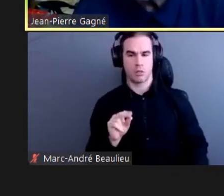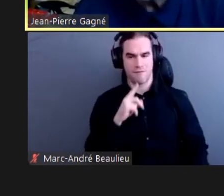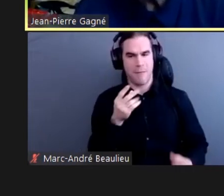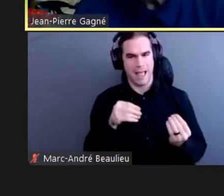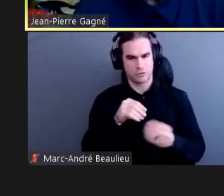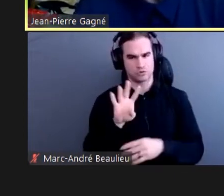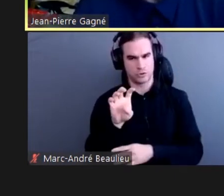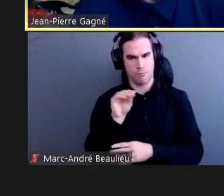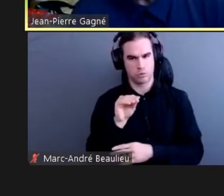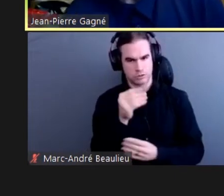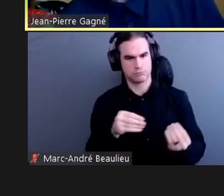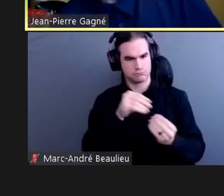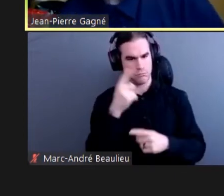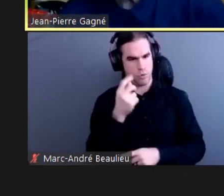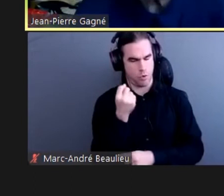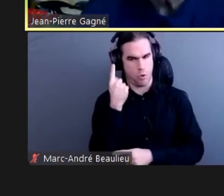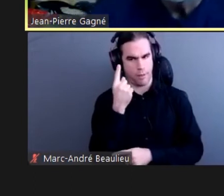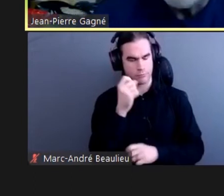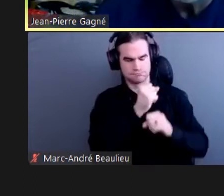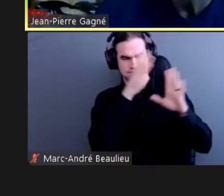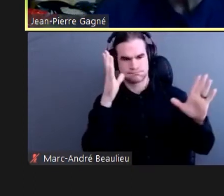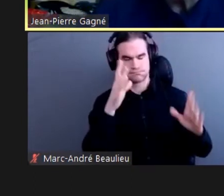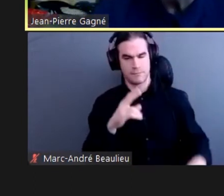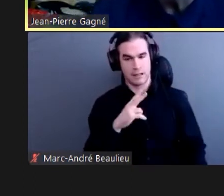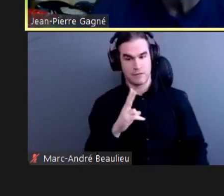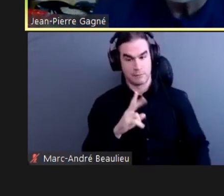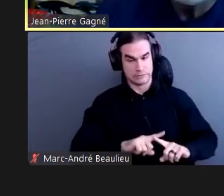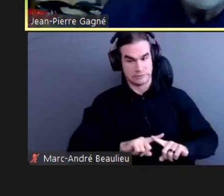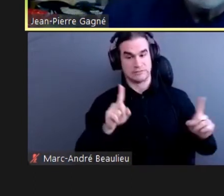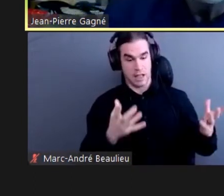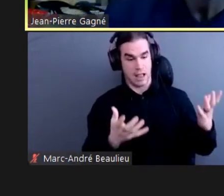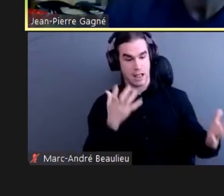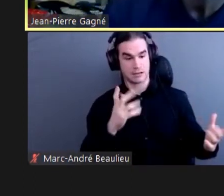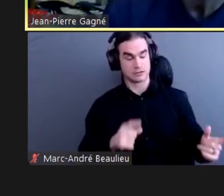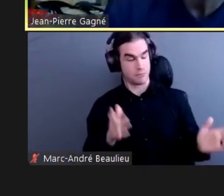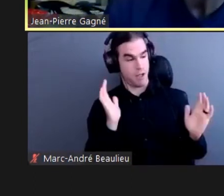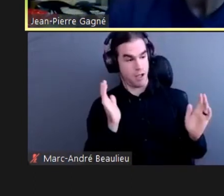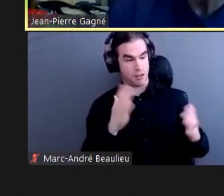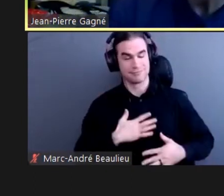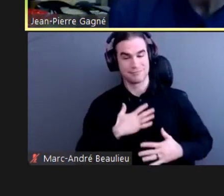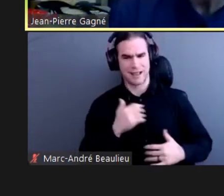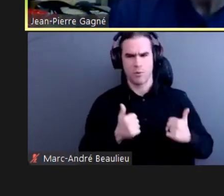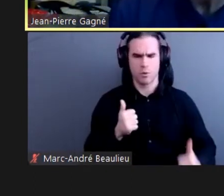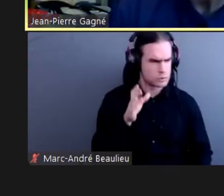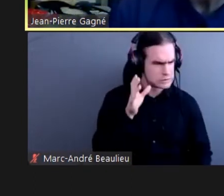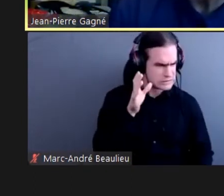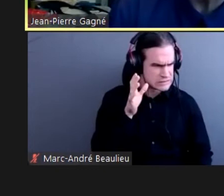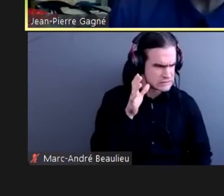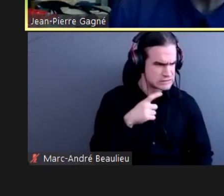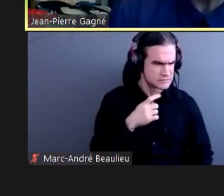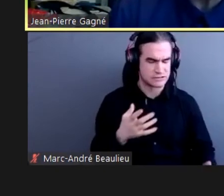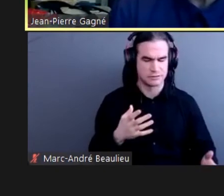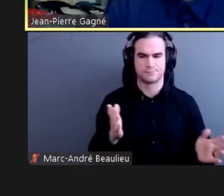% de plus. Ça peut faire toute la différence entre avoir une belle conversation et d'avoir une conversation qui est super